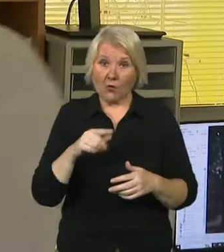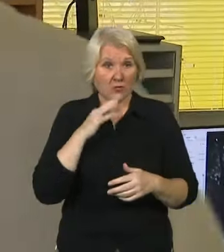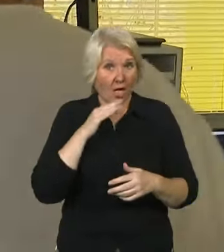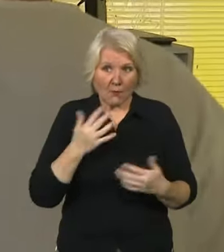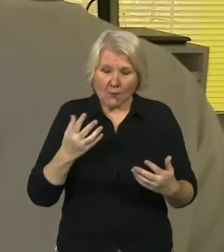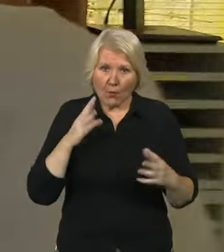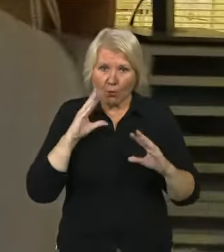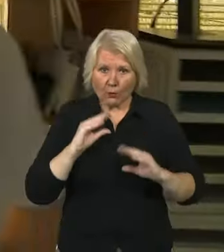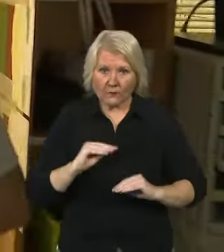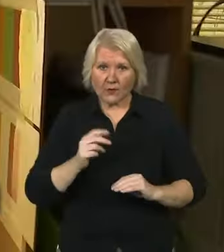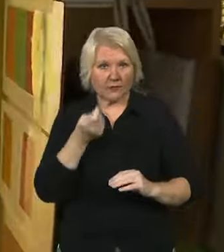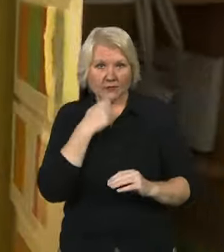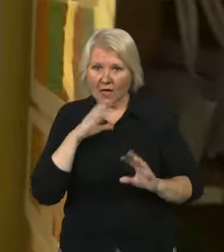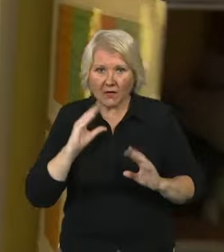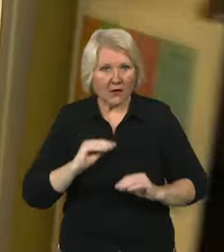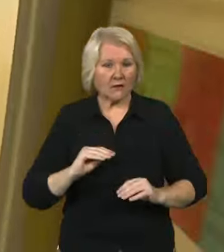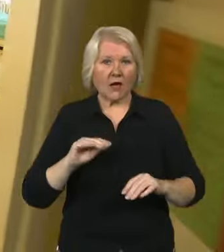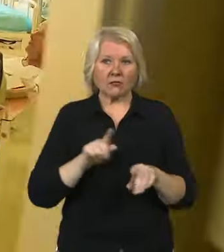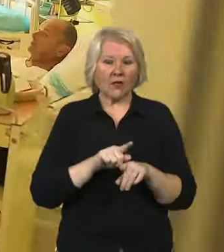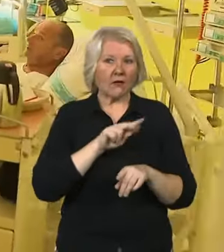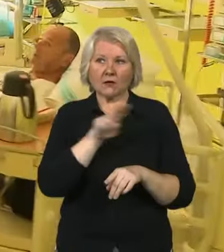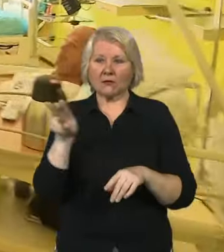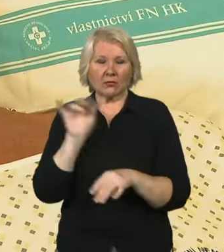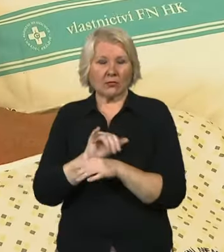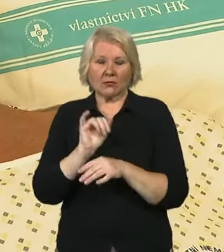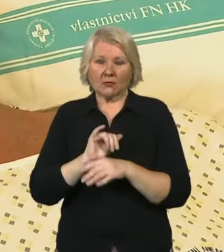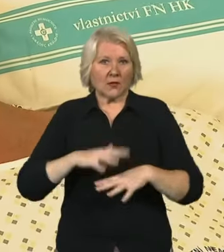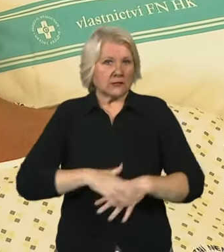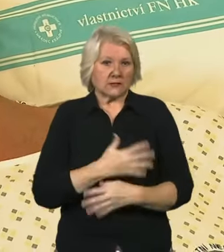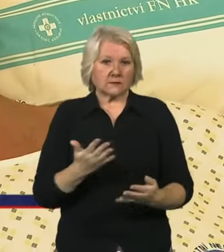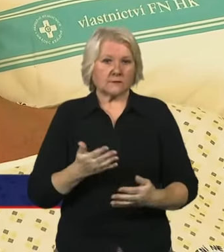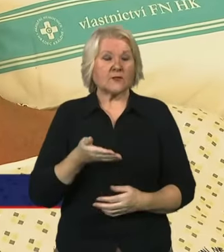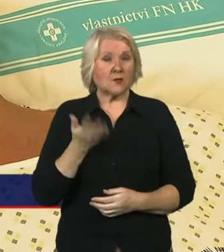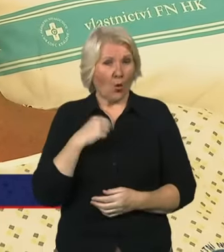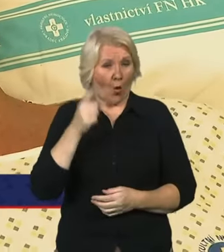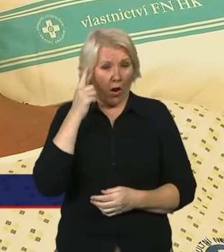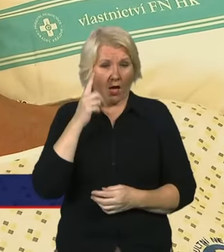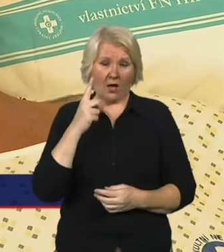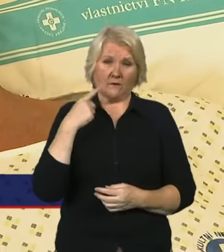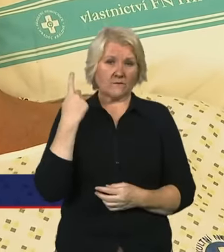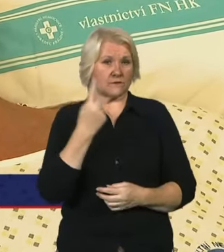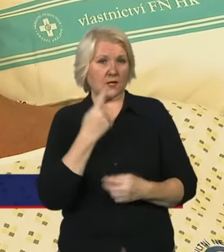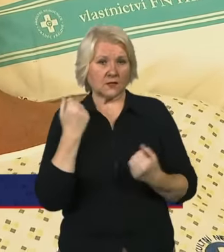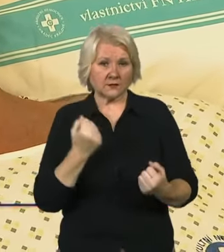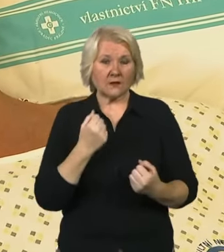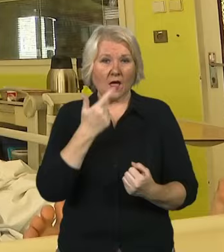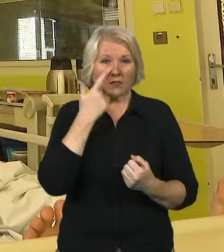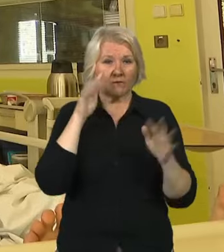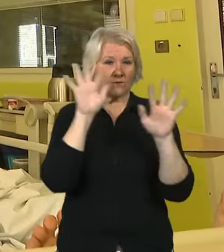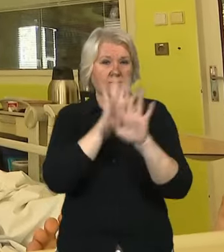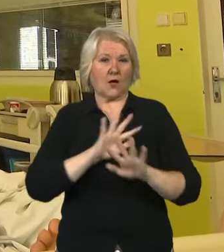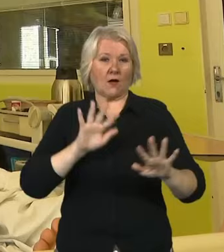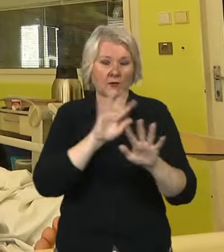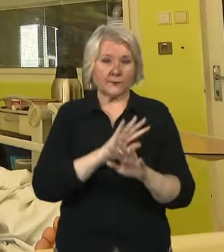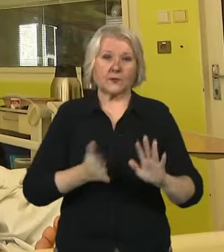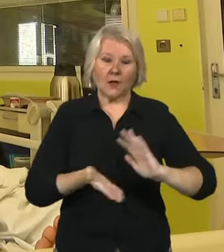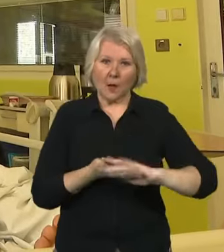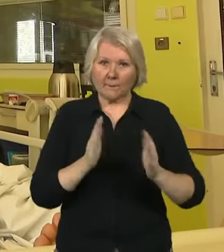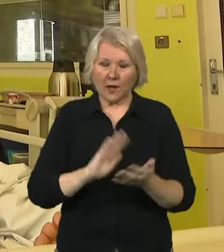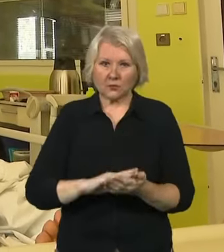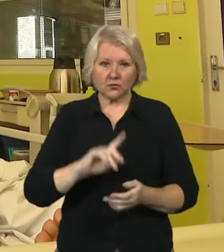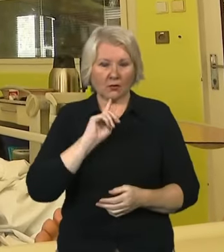nejedl a podle svých slov ani nevnímal okolí. Se mě strašně motala hlava a měl jsem dvojitý vidění. Manželka mě říká,